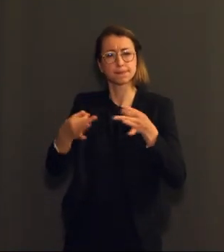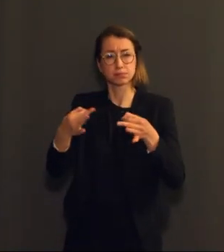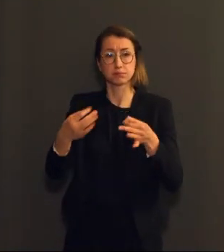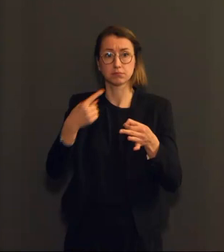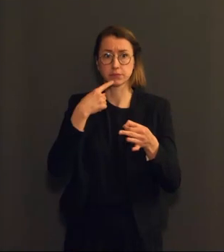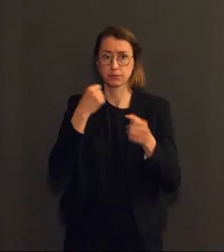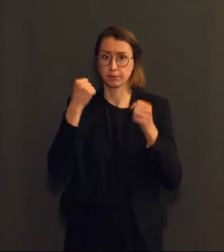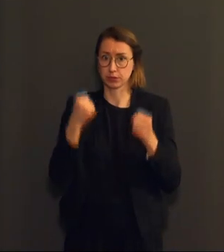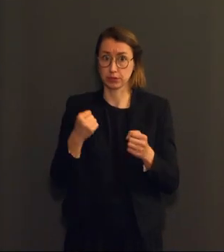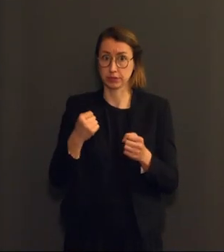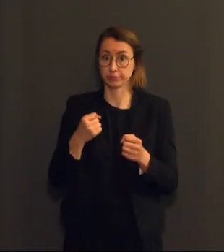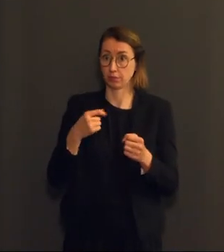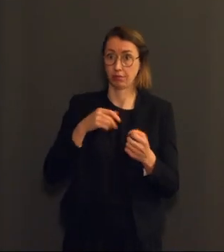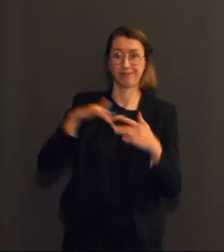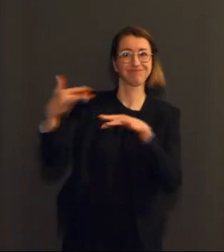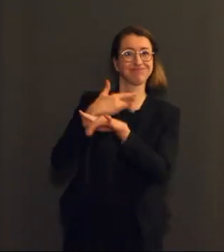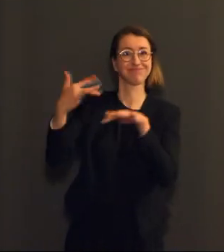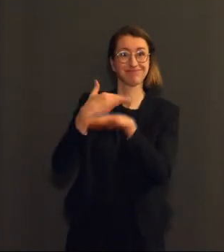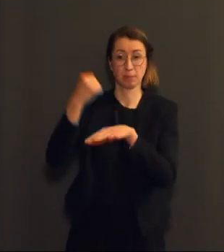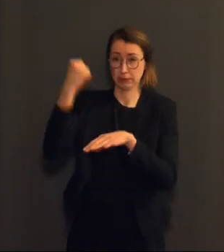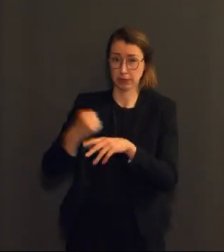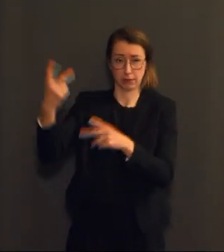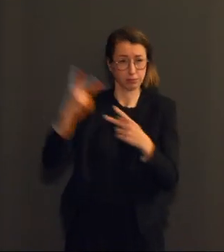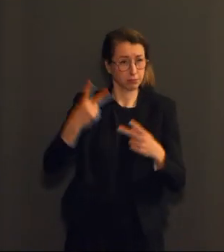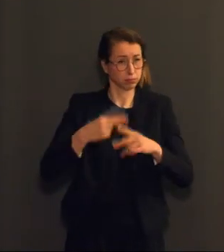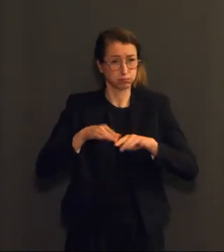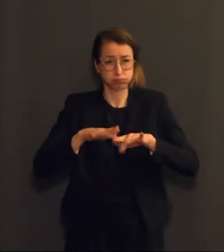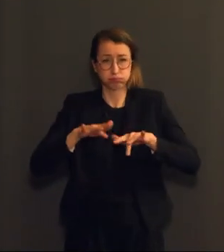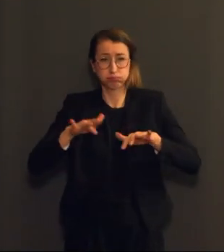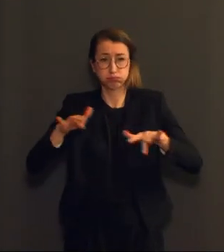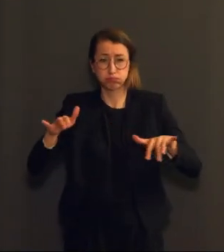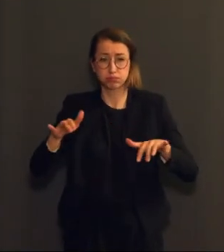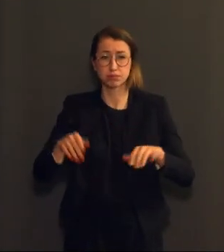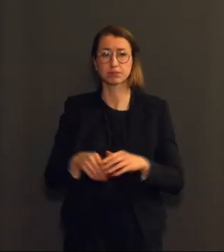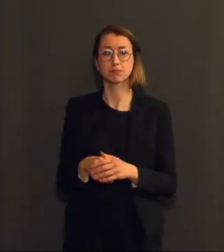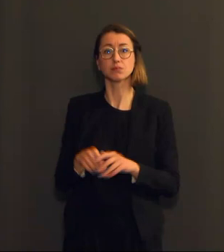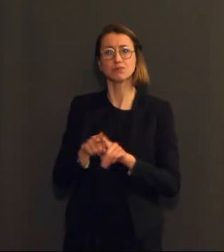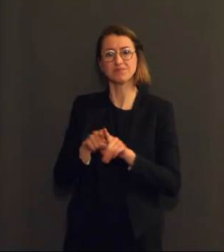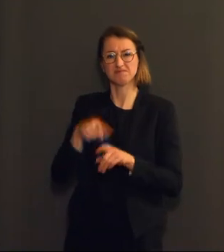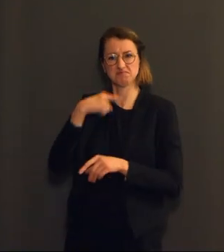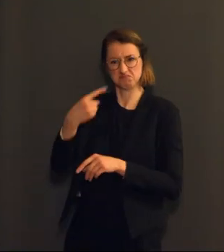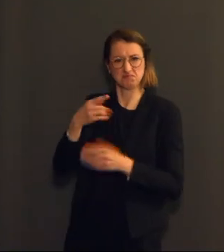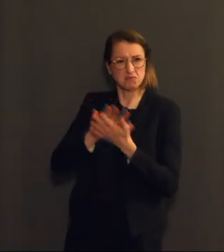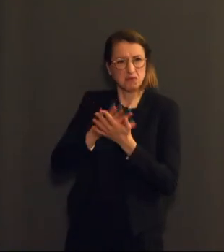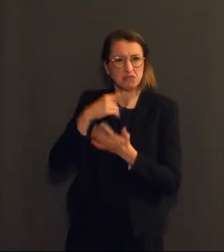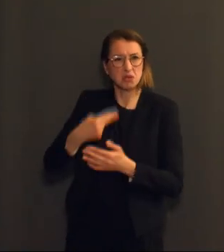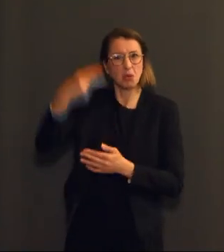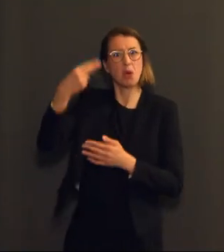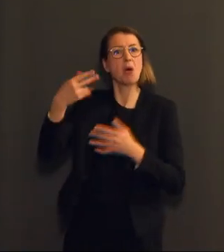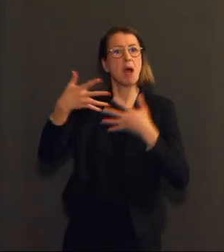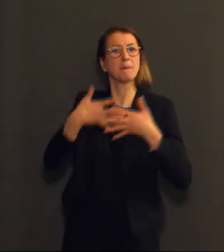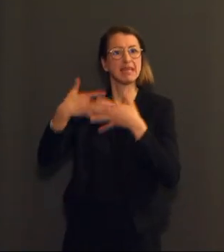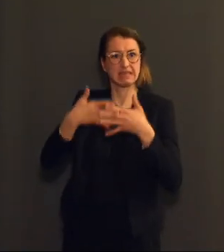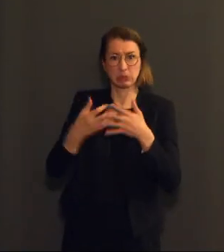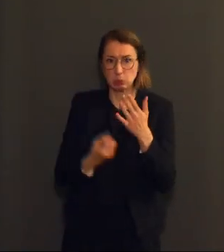concernant les variants indiens ou certains variants nord-américains, mais il est clair qu'il va continuer à naître des variants à gauche et à